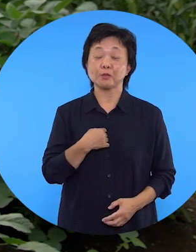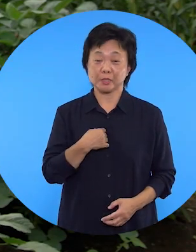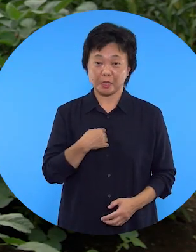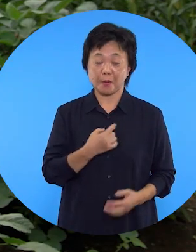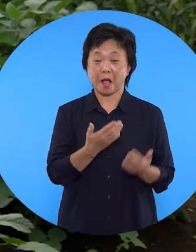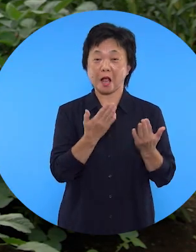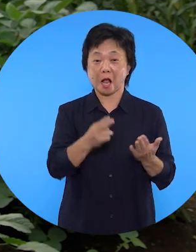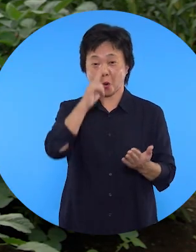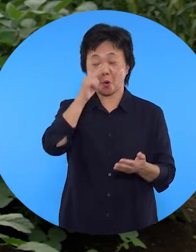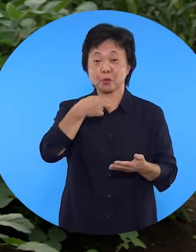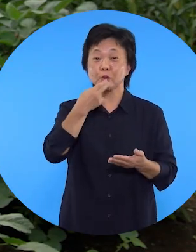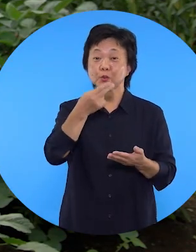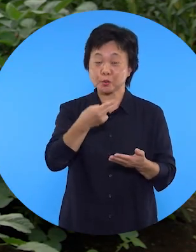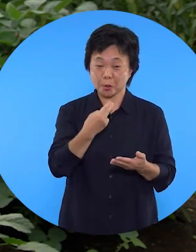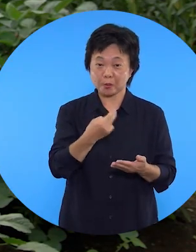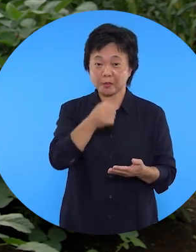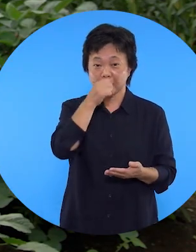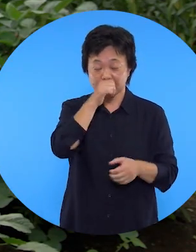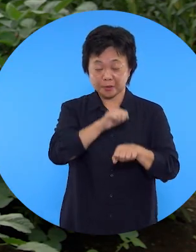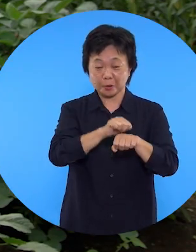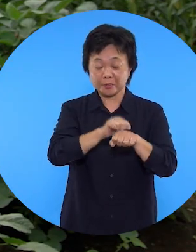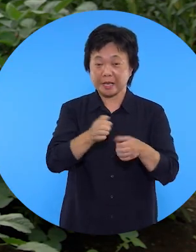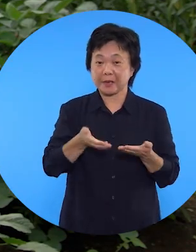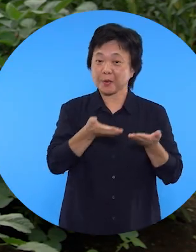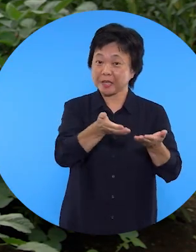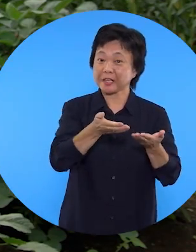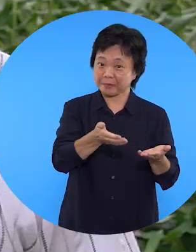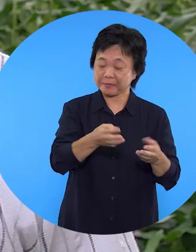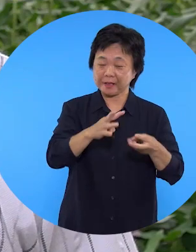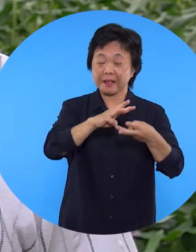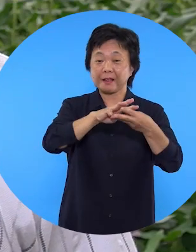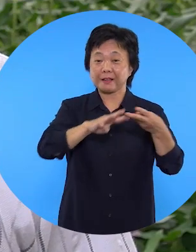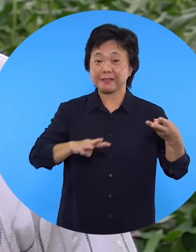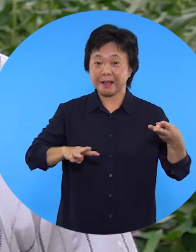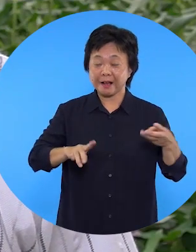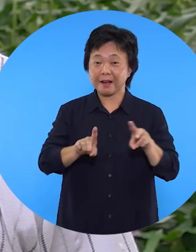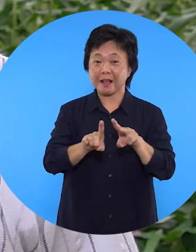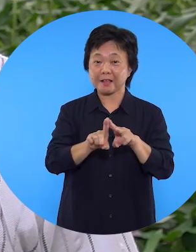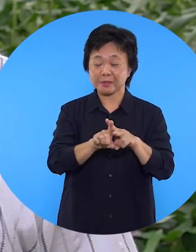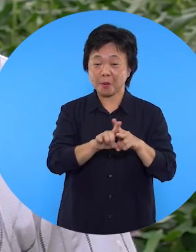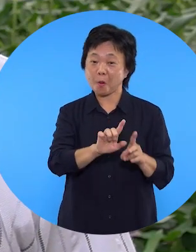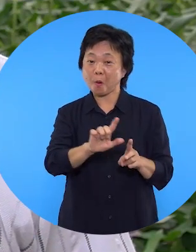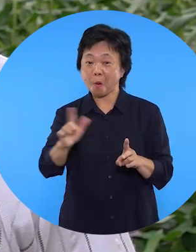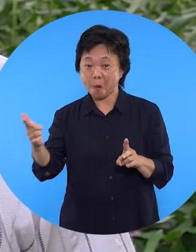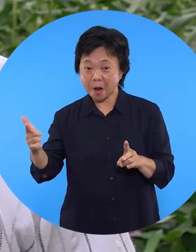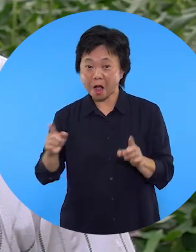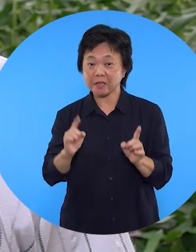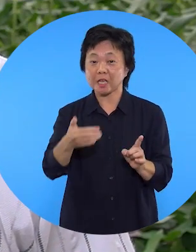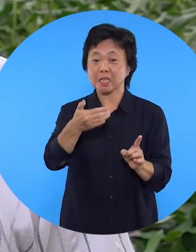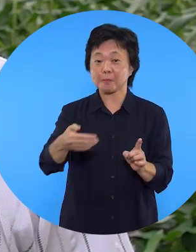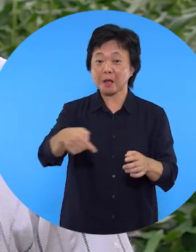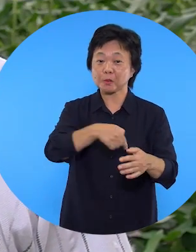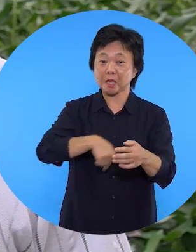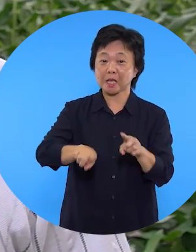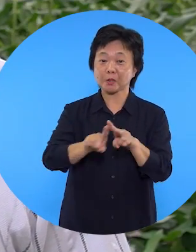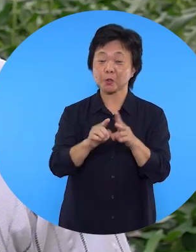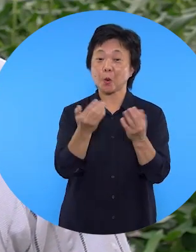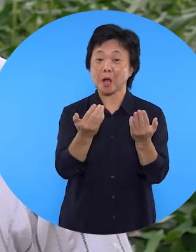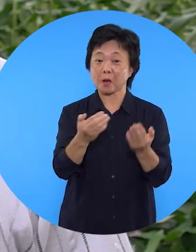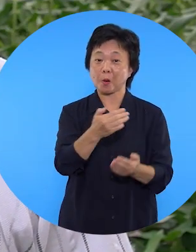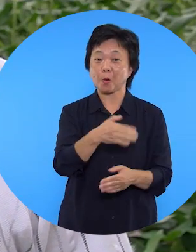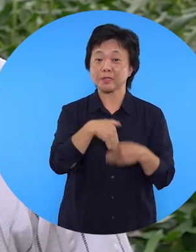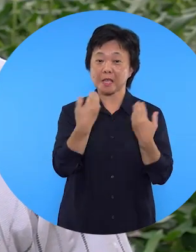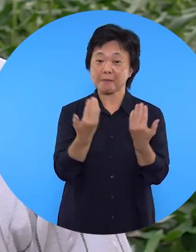家では主に学校給食に食材を提供しております田柄小学校だけじゃなくて練馬区内の小小